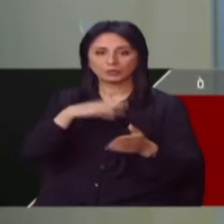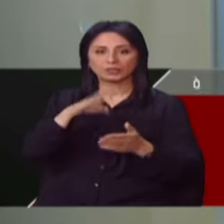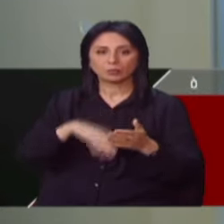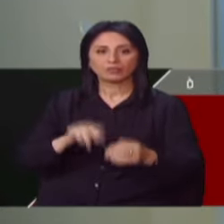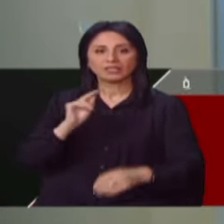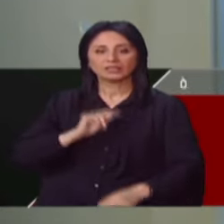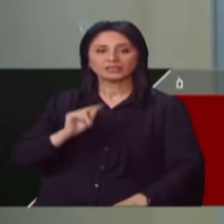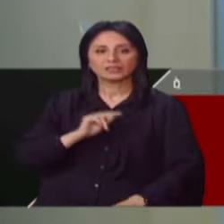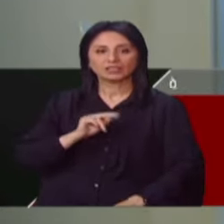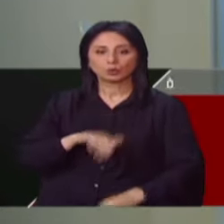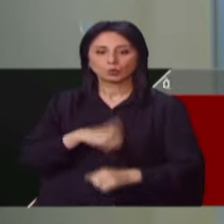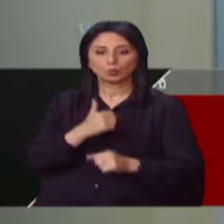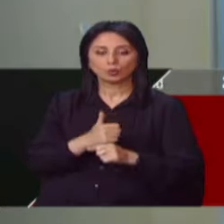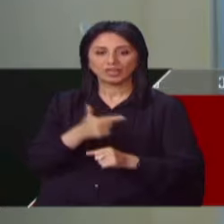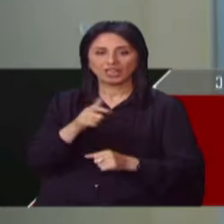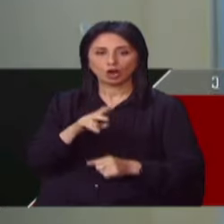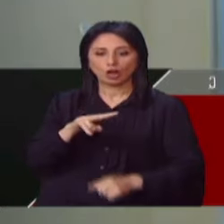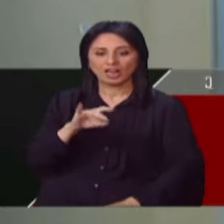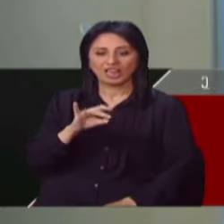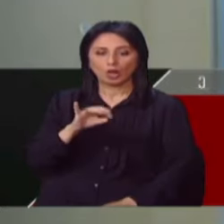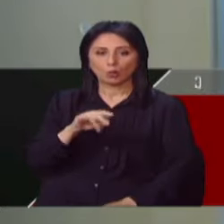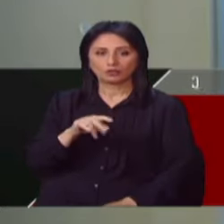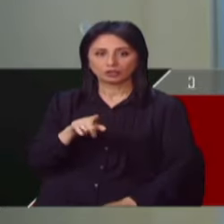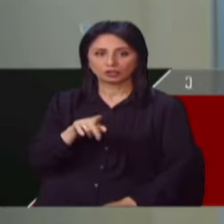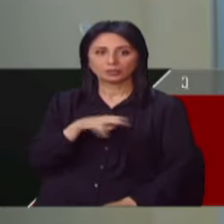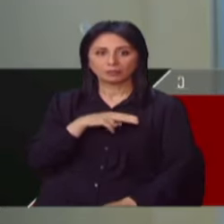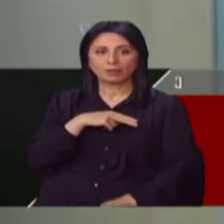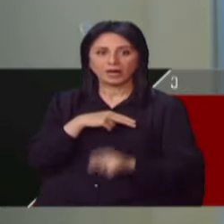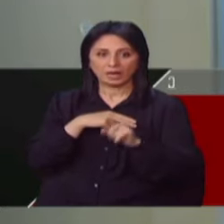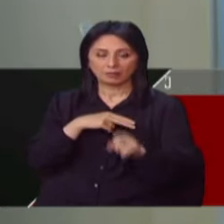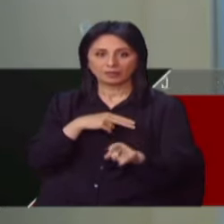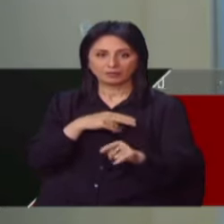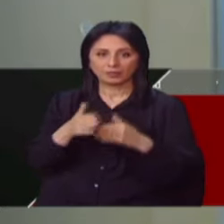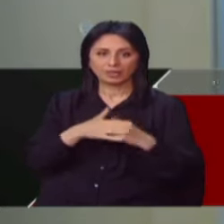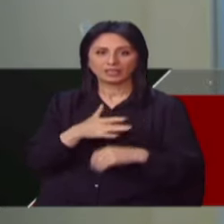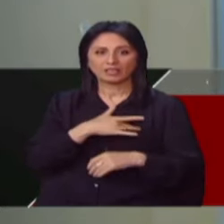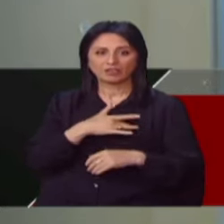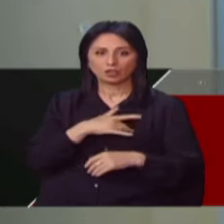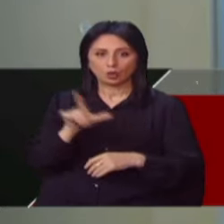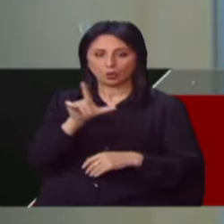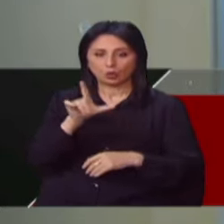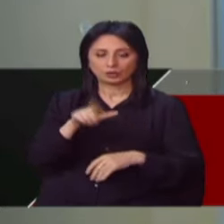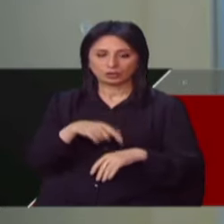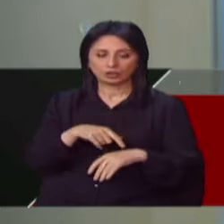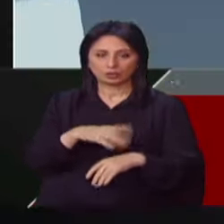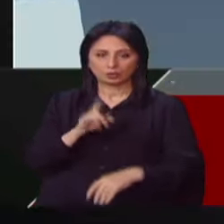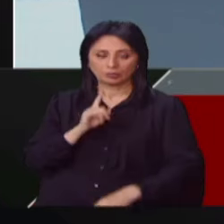უსაფრთხოების სამსახურის უფროს გრიგოლ ლილუაშვილს საკანონმდებლო ორგანოში დაახლოებით